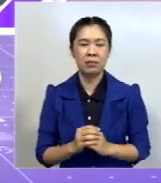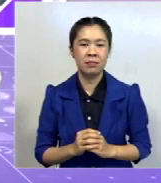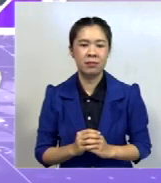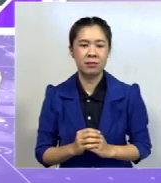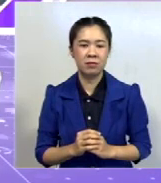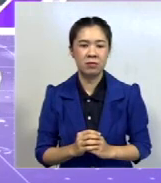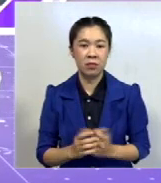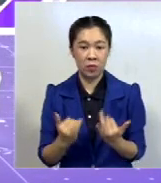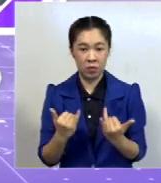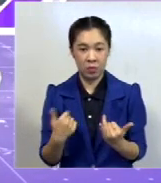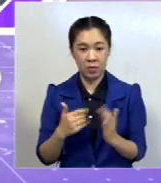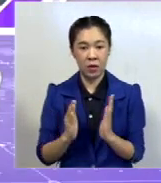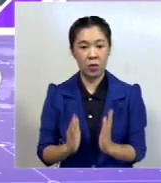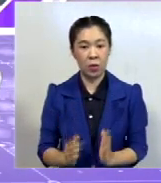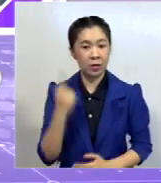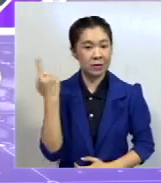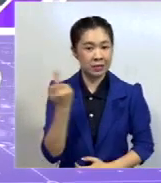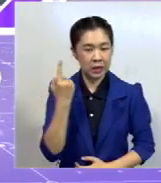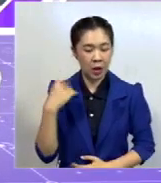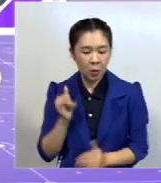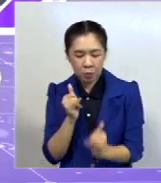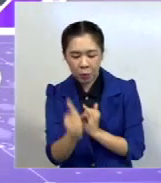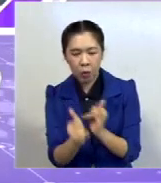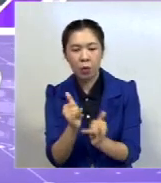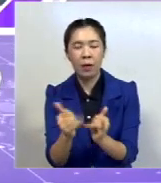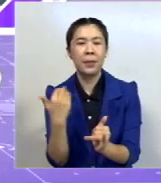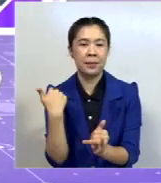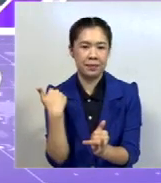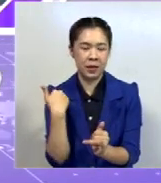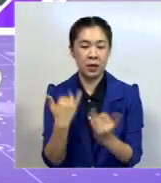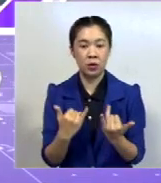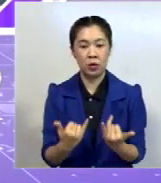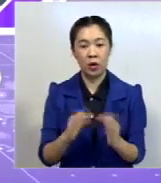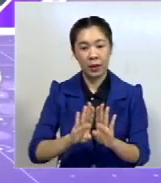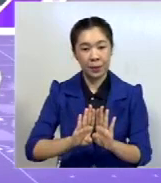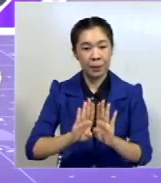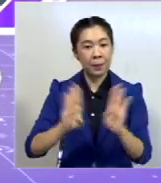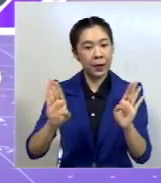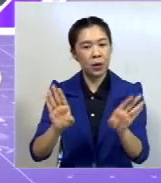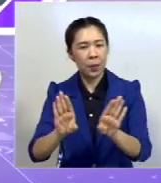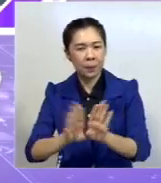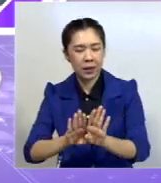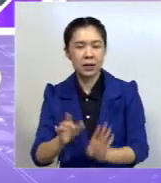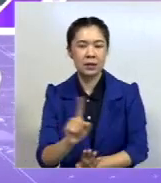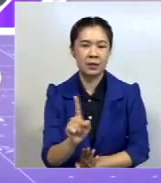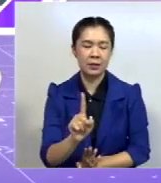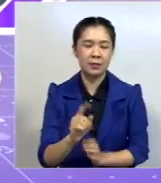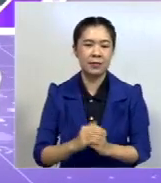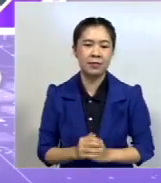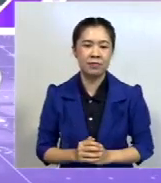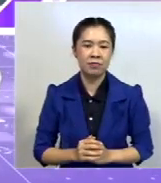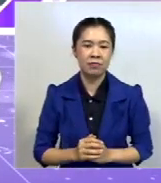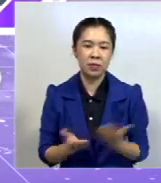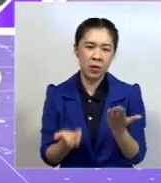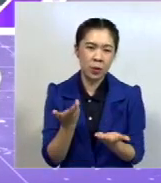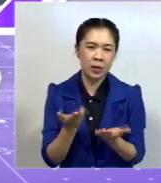ที่เรียกว่าก็ยังมีนักท่องเที่ยวที่เดินทางไปอย่างเงี้ยค่ะตอนนี้ยังเปิดให้เข้าไปในพื้นที่ได้ไหมคะหรือว่